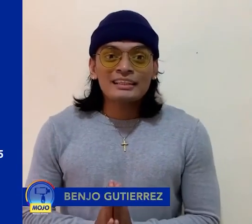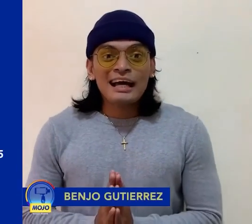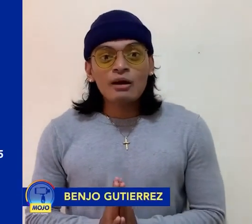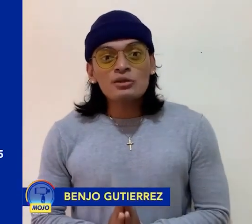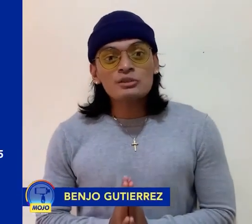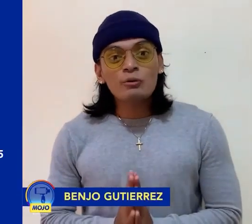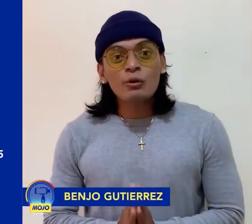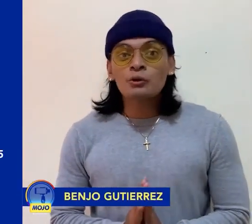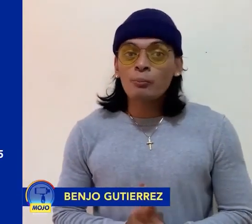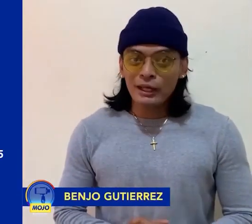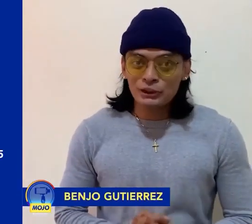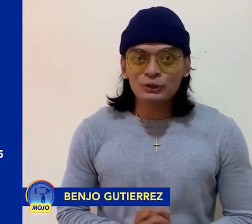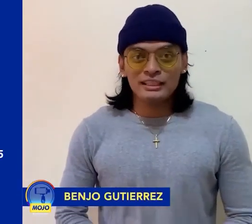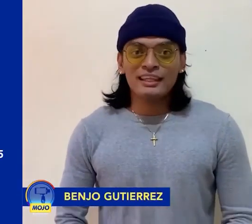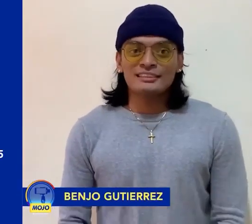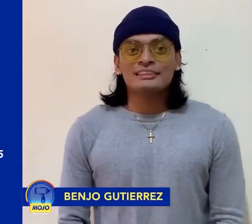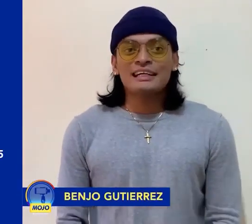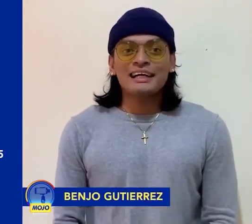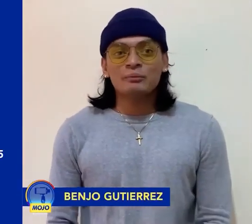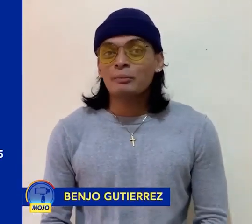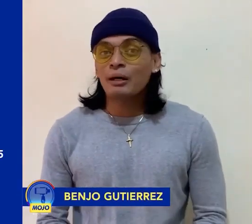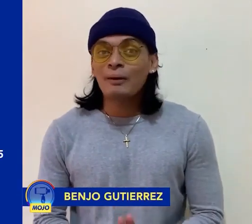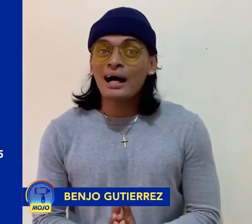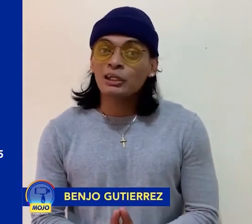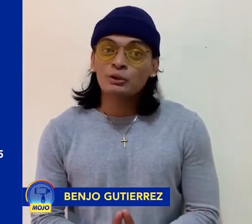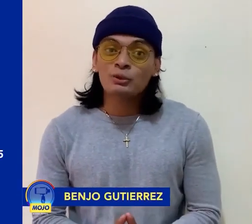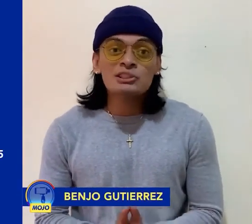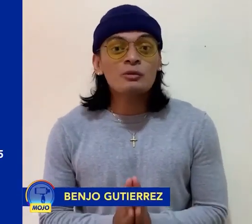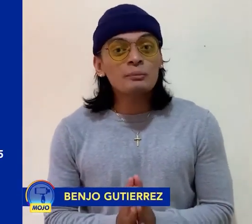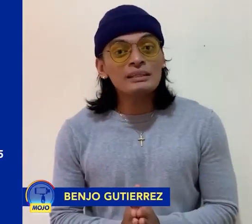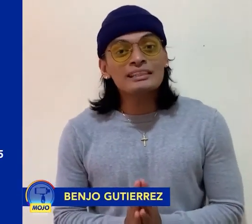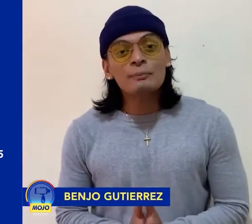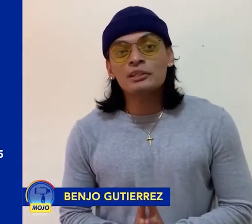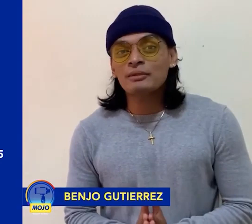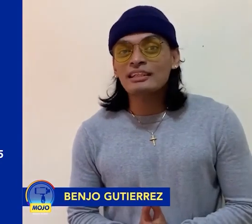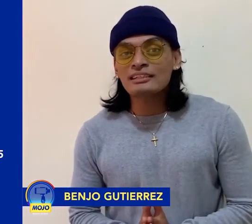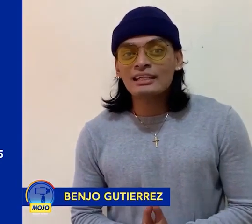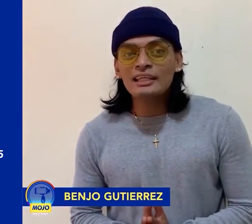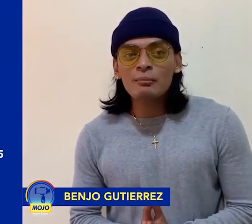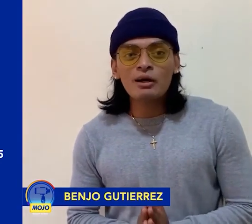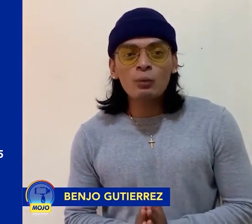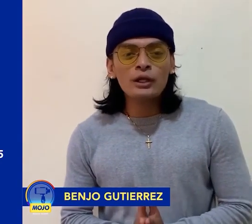Kapatid, ako si Mojo Benjo Gutierrez at ang may babahagi ko sa One Balita